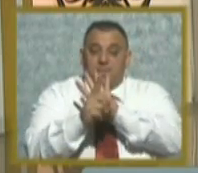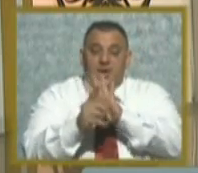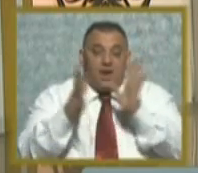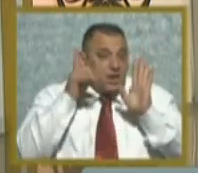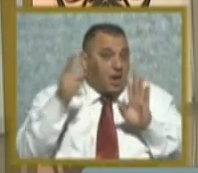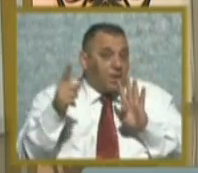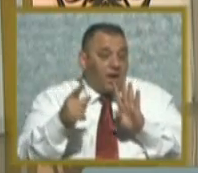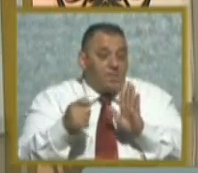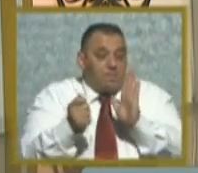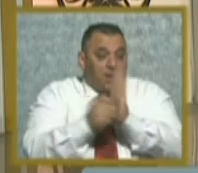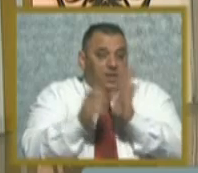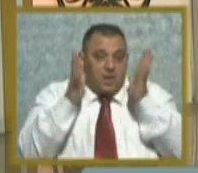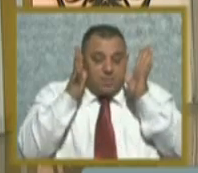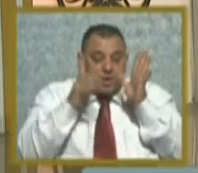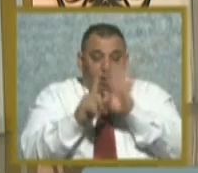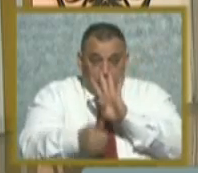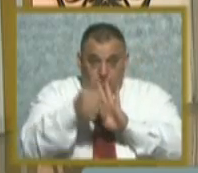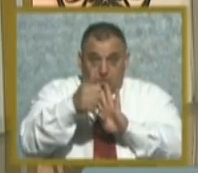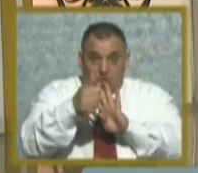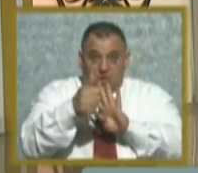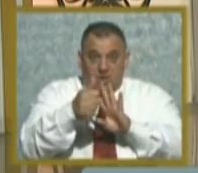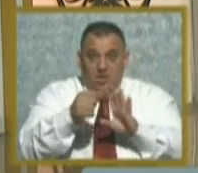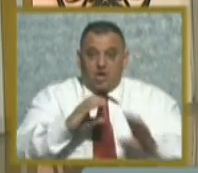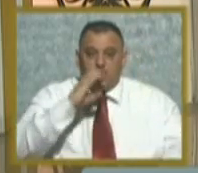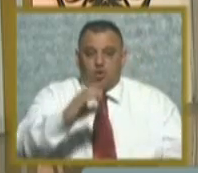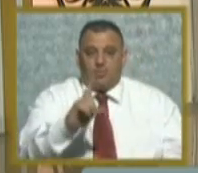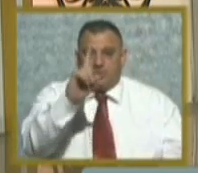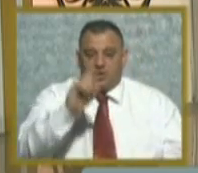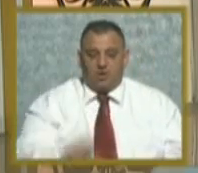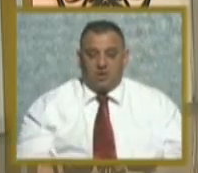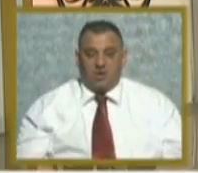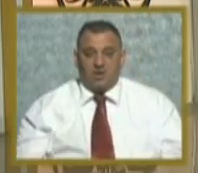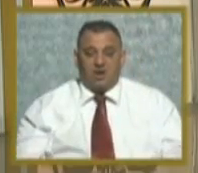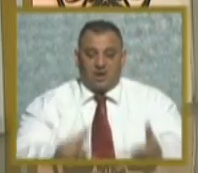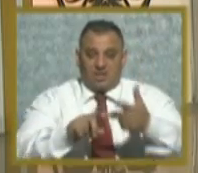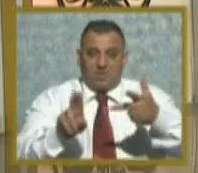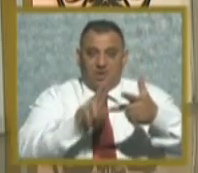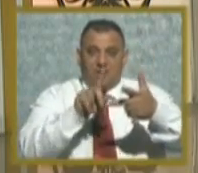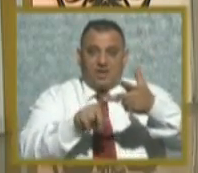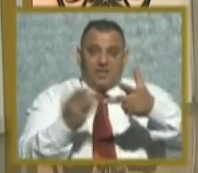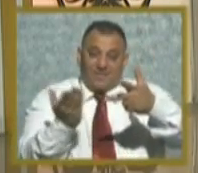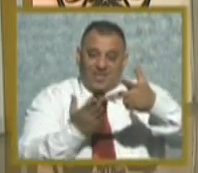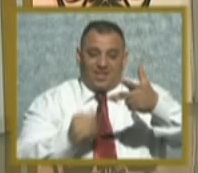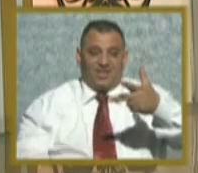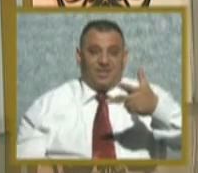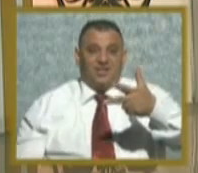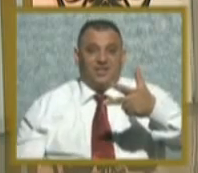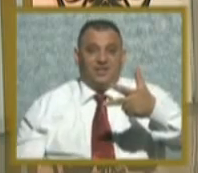الإمام جماعة. طيب يا معتصم تسمعين الجواب. في سؤال ثالث. أيوة أيوة